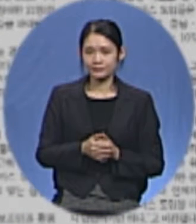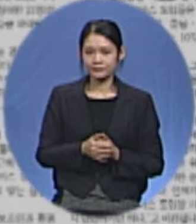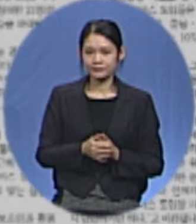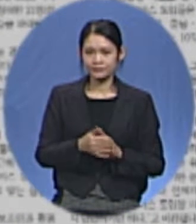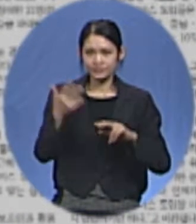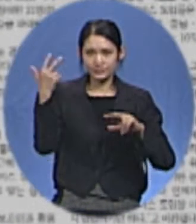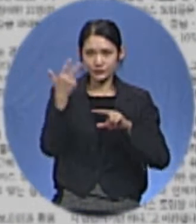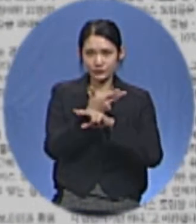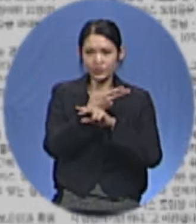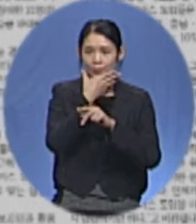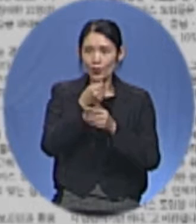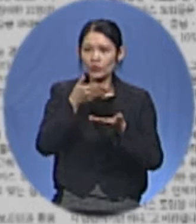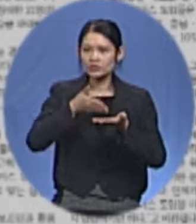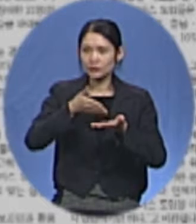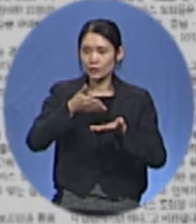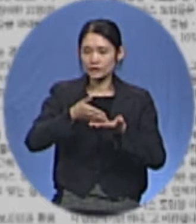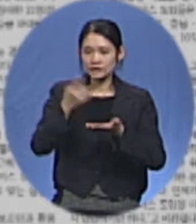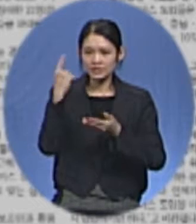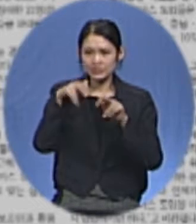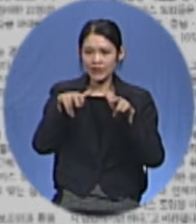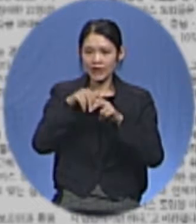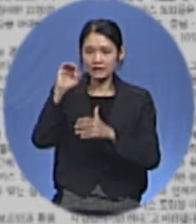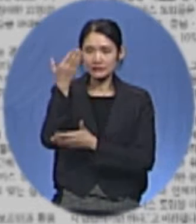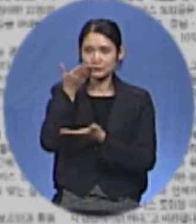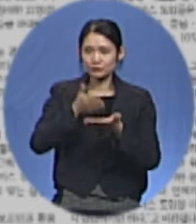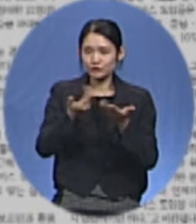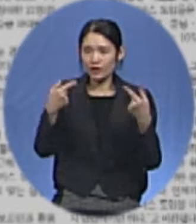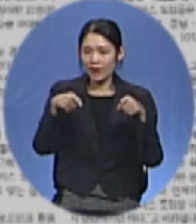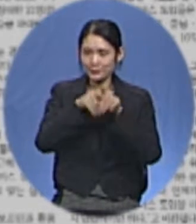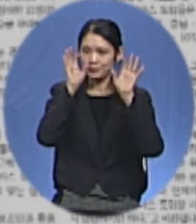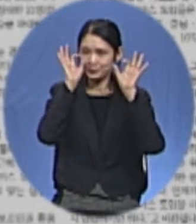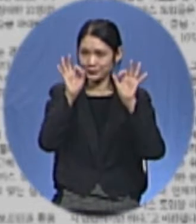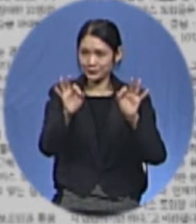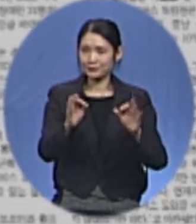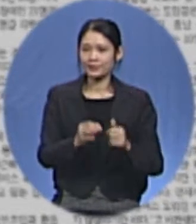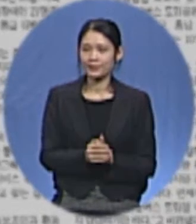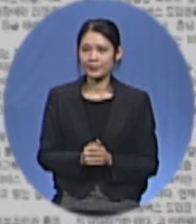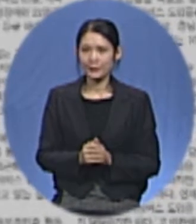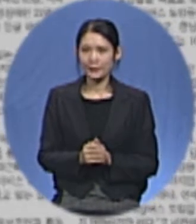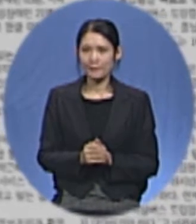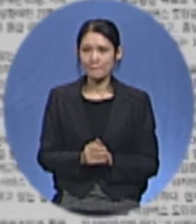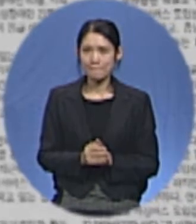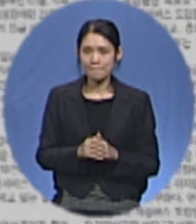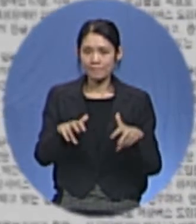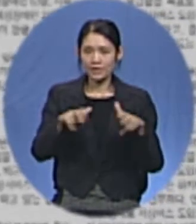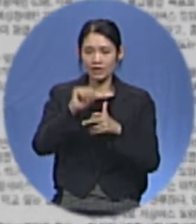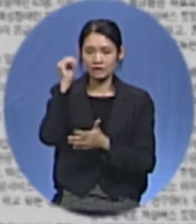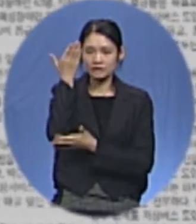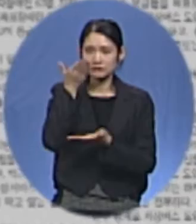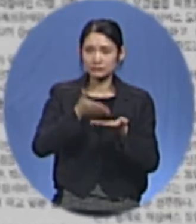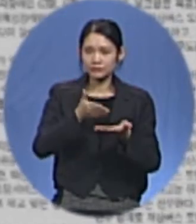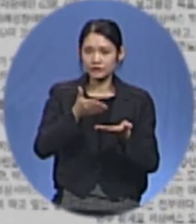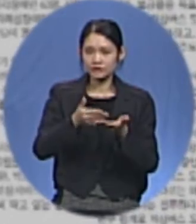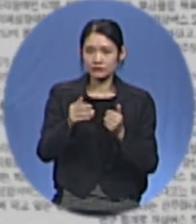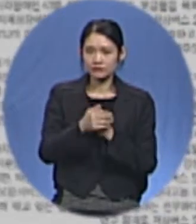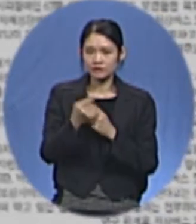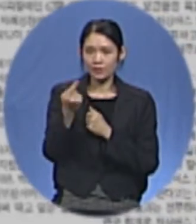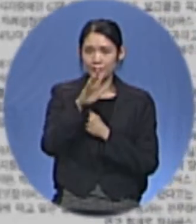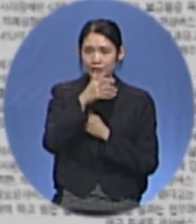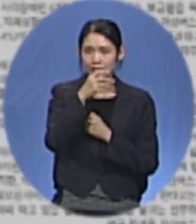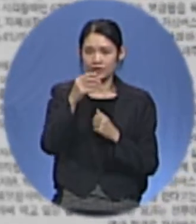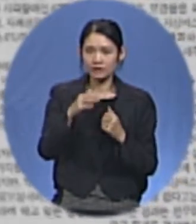한 주간의 복지계 소식을 장애인신문과 함께 다시 짚어봅니다. 장애인신문